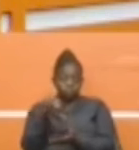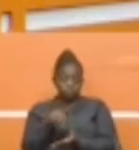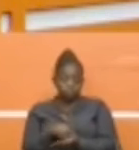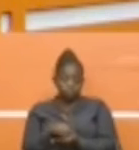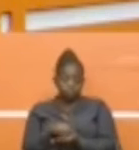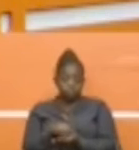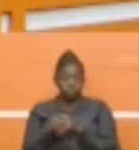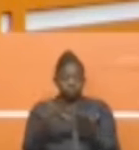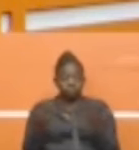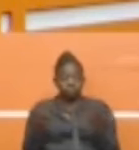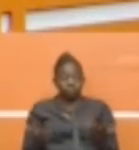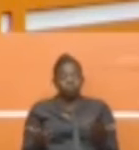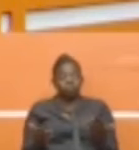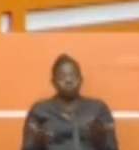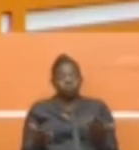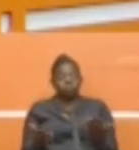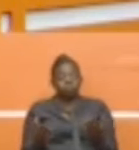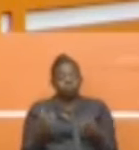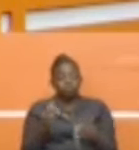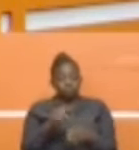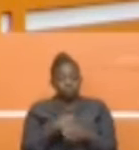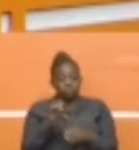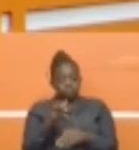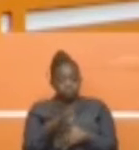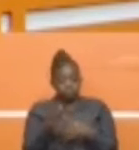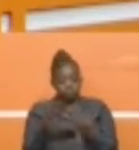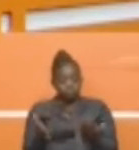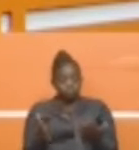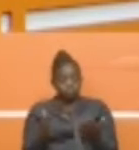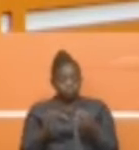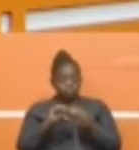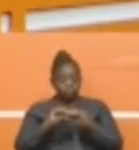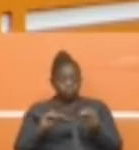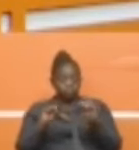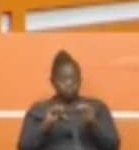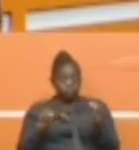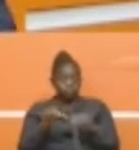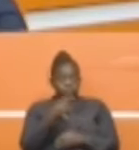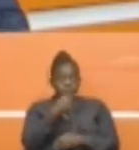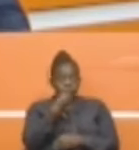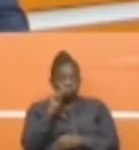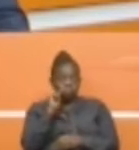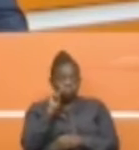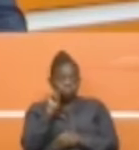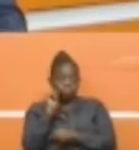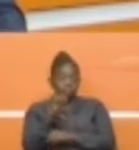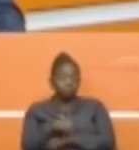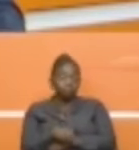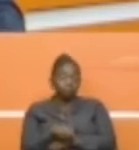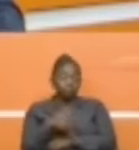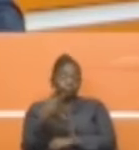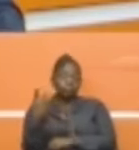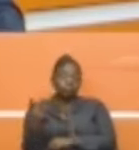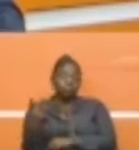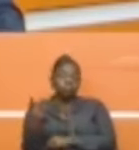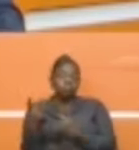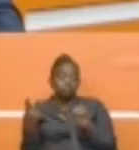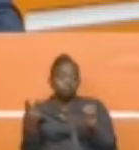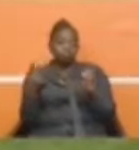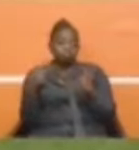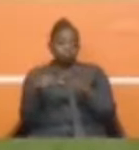ogw'omuddiriŋŋanwa nga Beka Mbowa mitambo gyayo nga omutendesi Maroons bakubye ku goolo 2-0